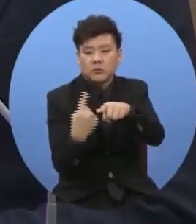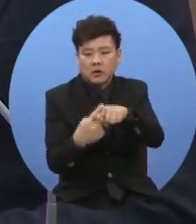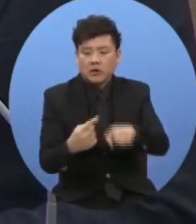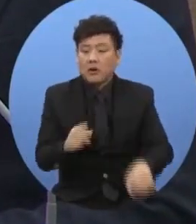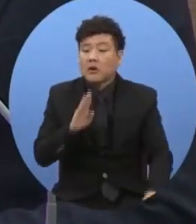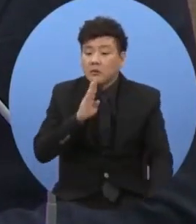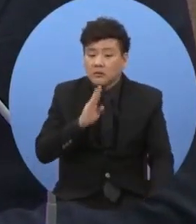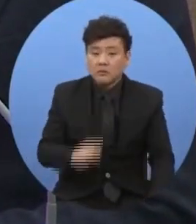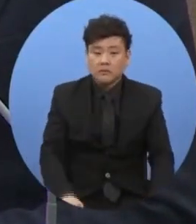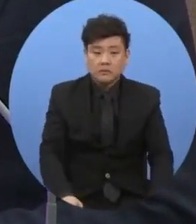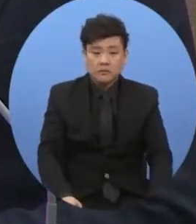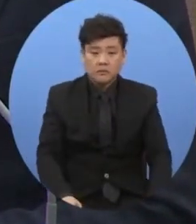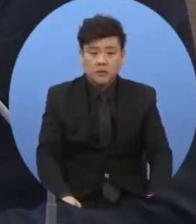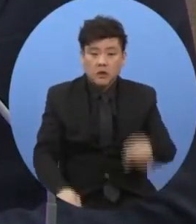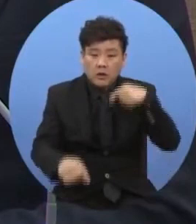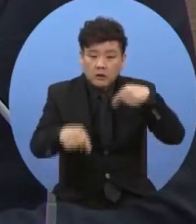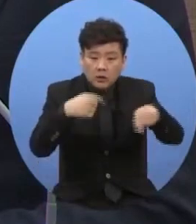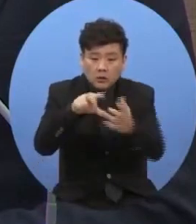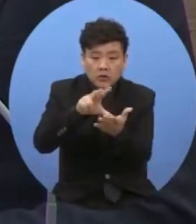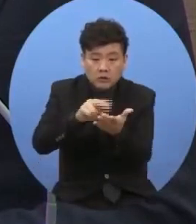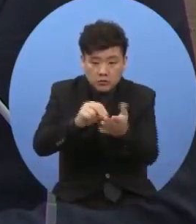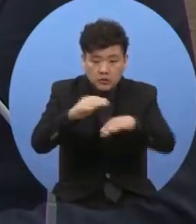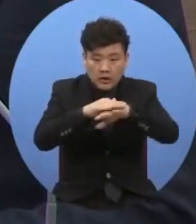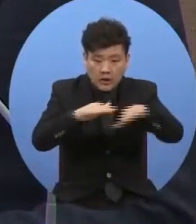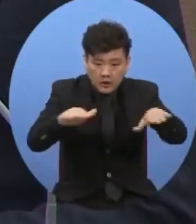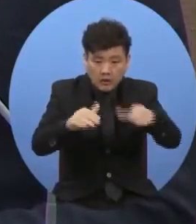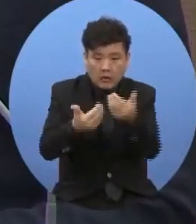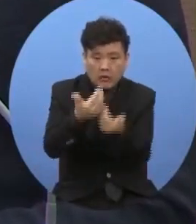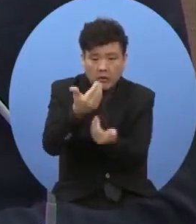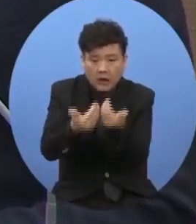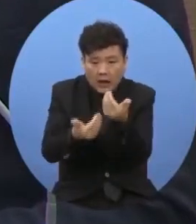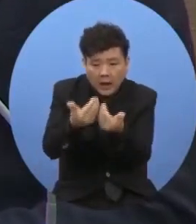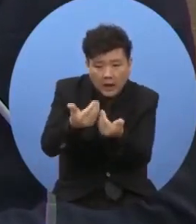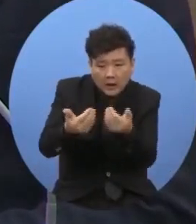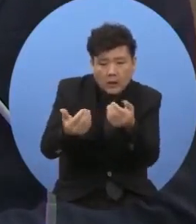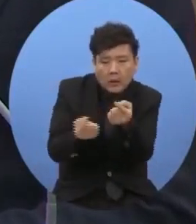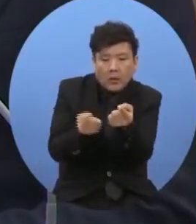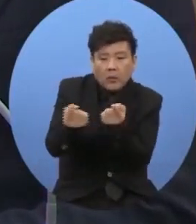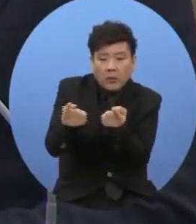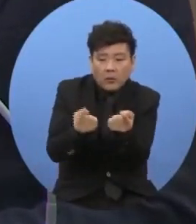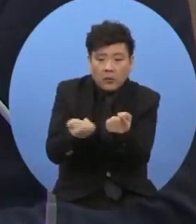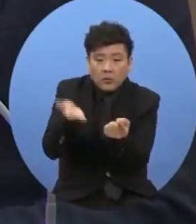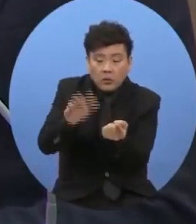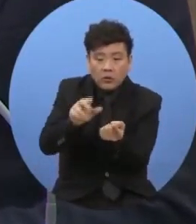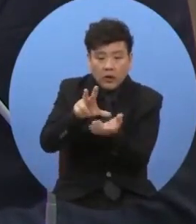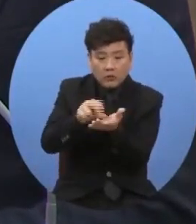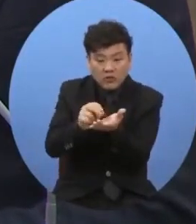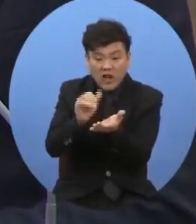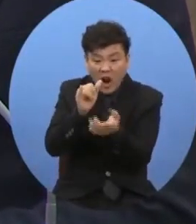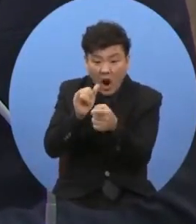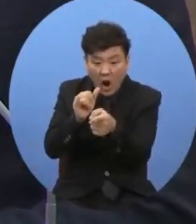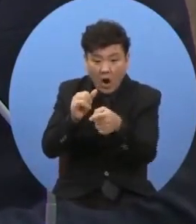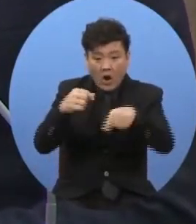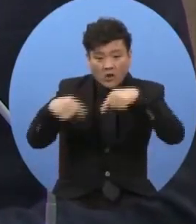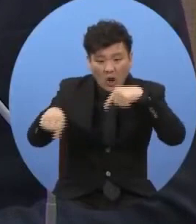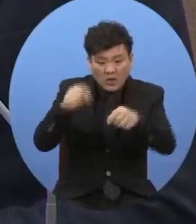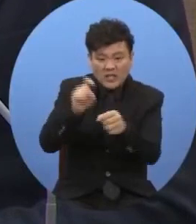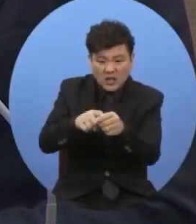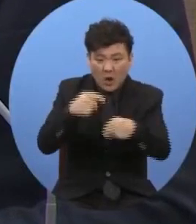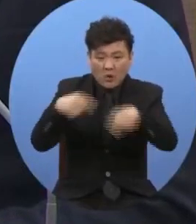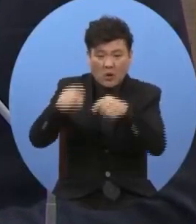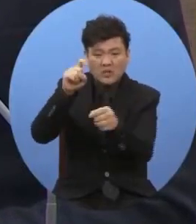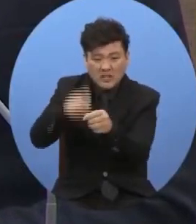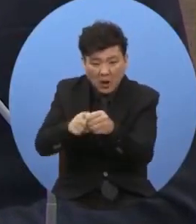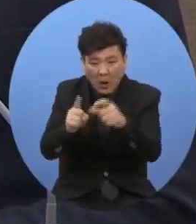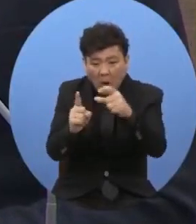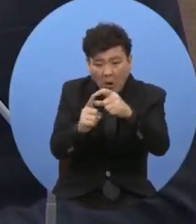본질은 문제 해결이고요. 갈등의 조정에 있어요. 그렇습니다. 예. 그런데 이제 뭐 현안이 있을 때마다 정치적, 정치적, 정치적 이렇게